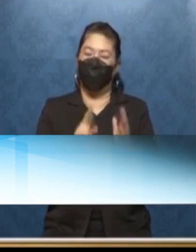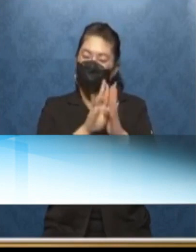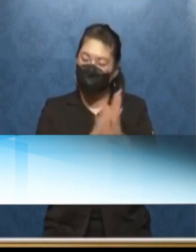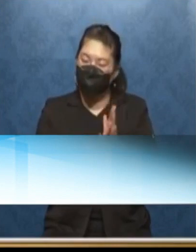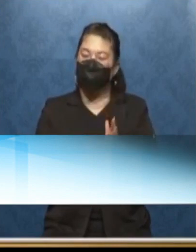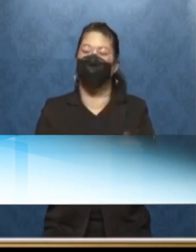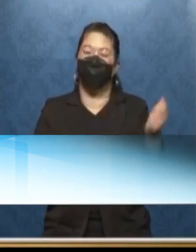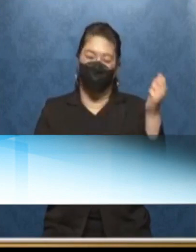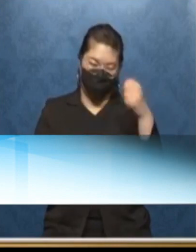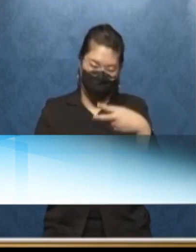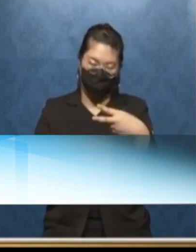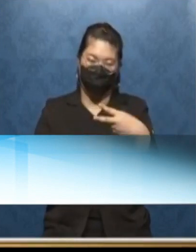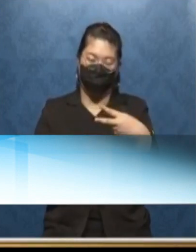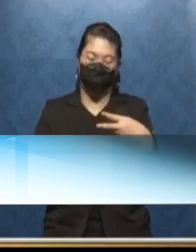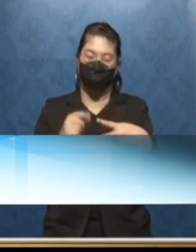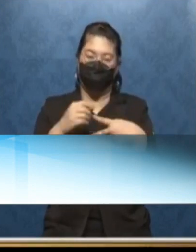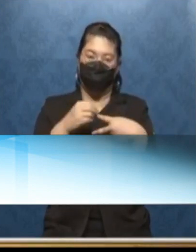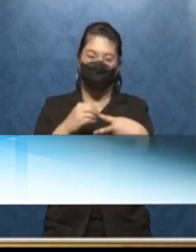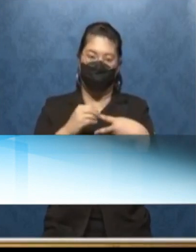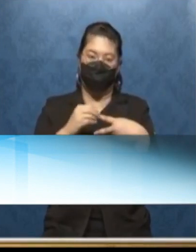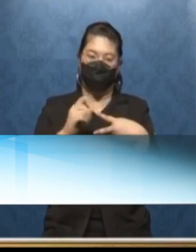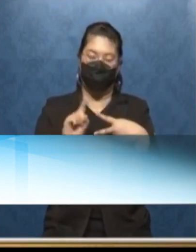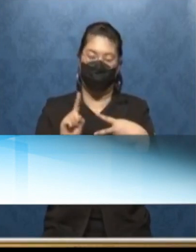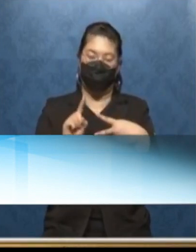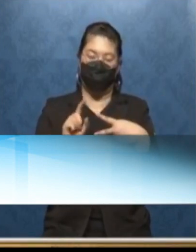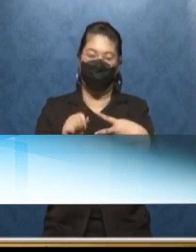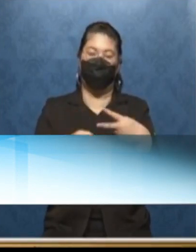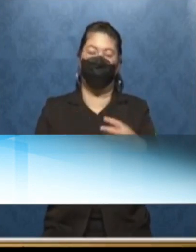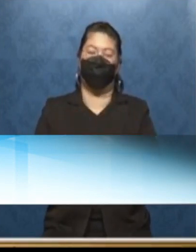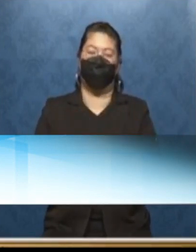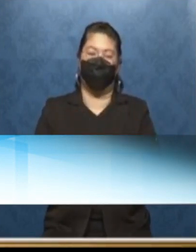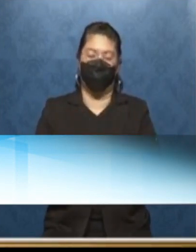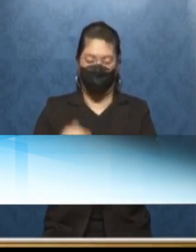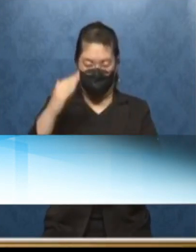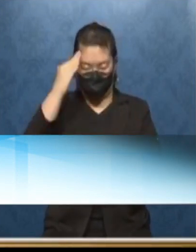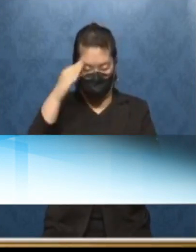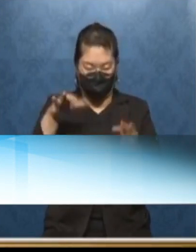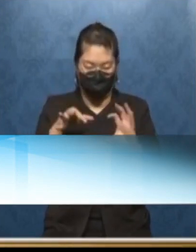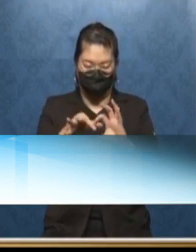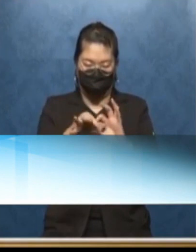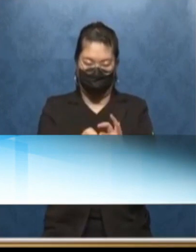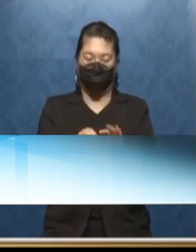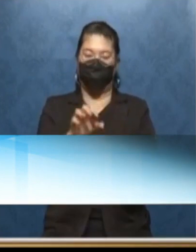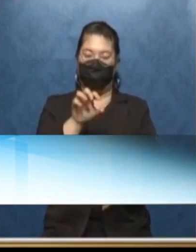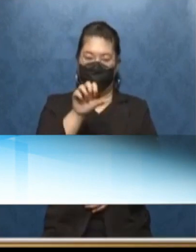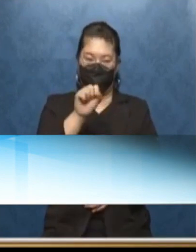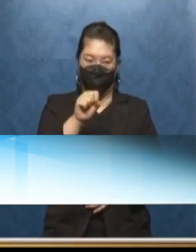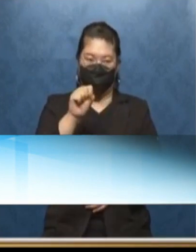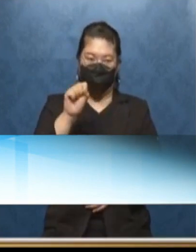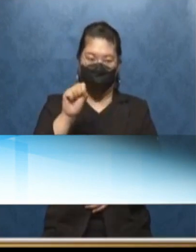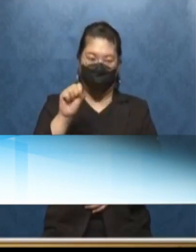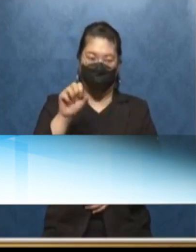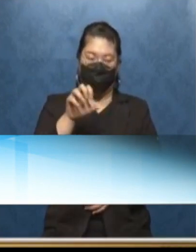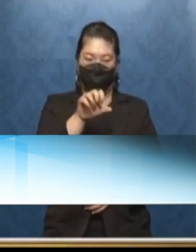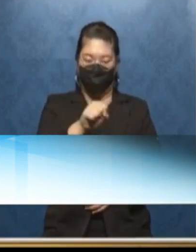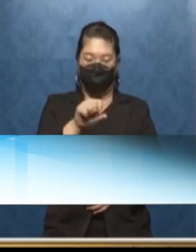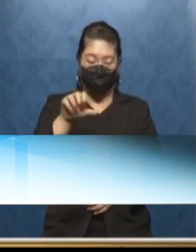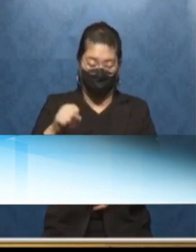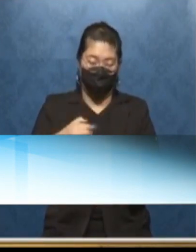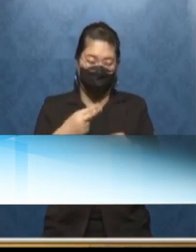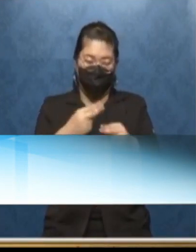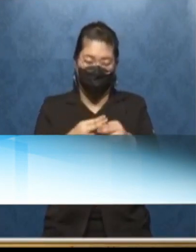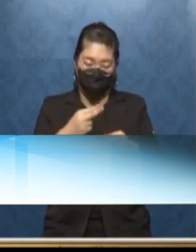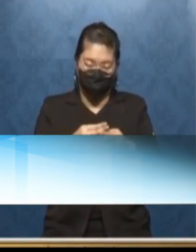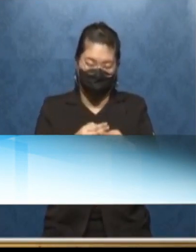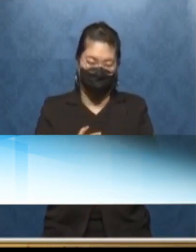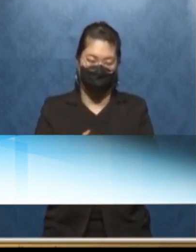และสังคมจากการระบาดของโรคติดเชื้อไวรัสโคโรนา2019เพิ่มเติมนะคะวงเงินไม่เ